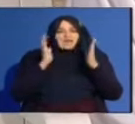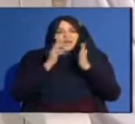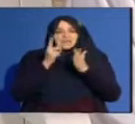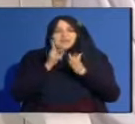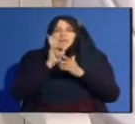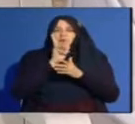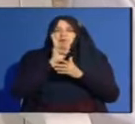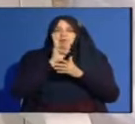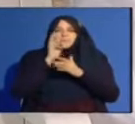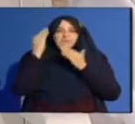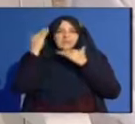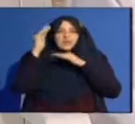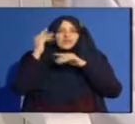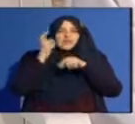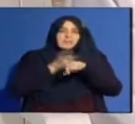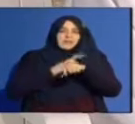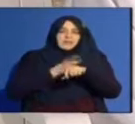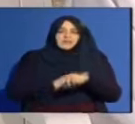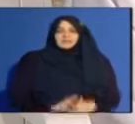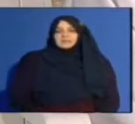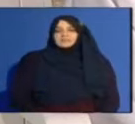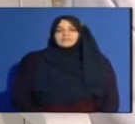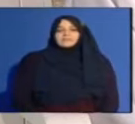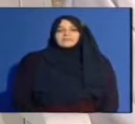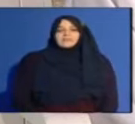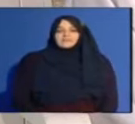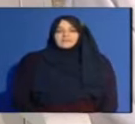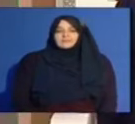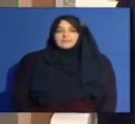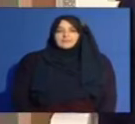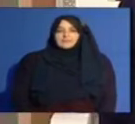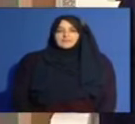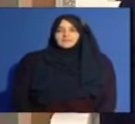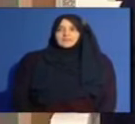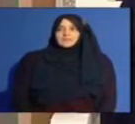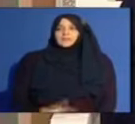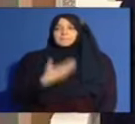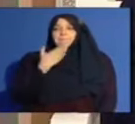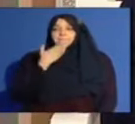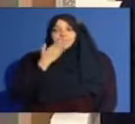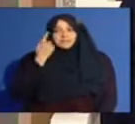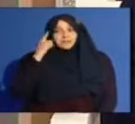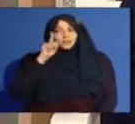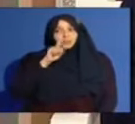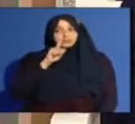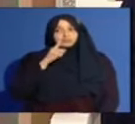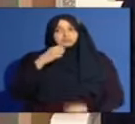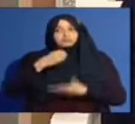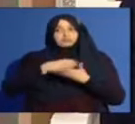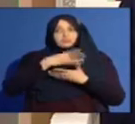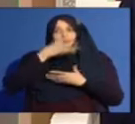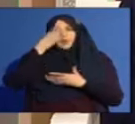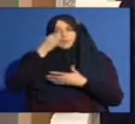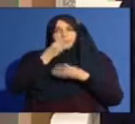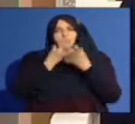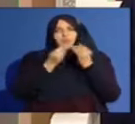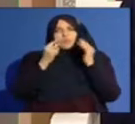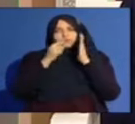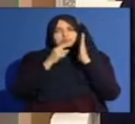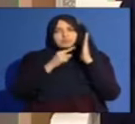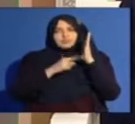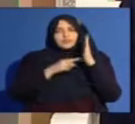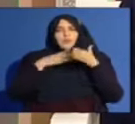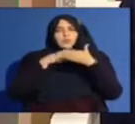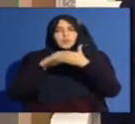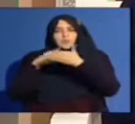المسلمة في بلاد المهجر. بارك الله فيك دكتور. بالنسبة لهذه المقدمة التي فهمنا منها العديد من